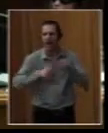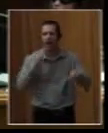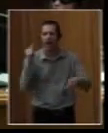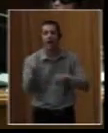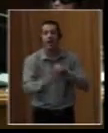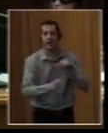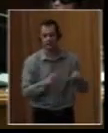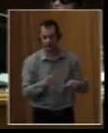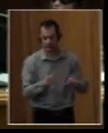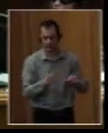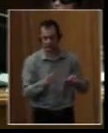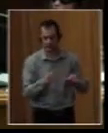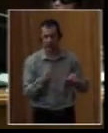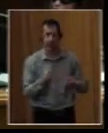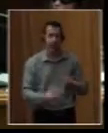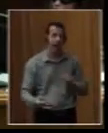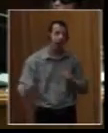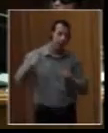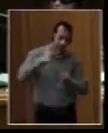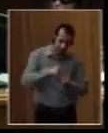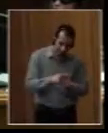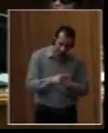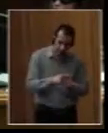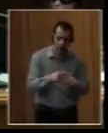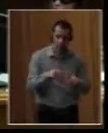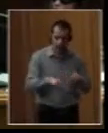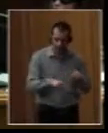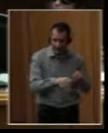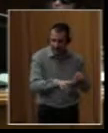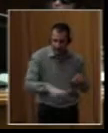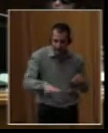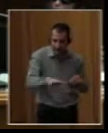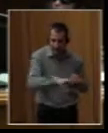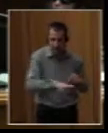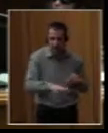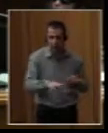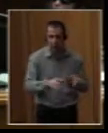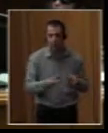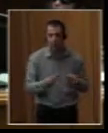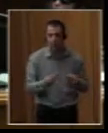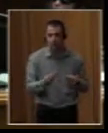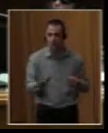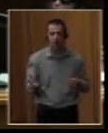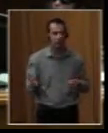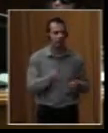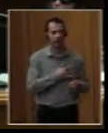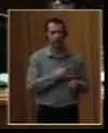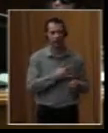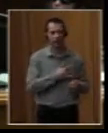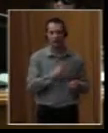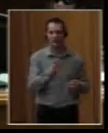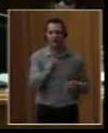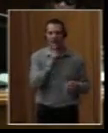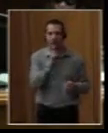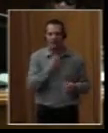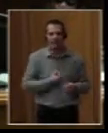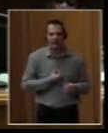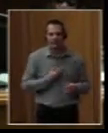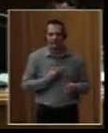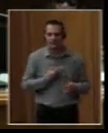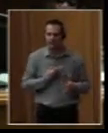πολύ σημαντικά, θα έλεγα συγκλονιστικά, πολιτικά συναισθήματα που όλοι έχουμε.